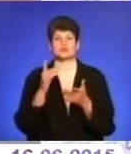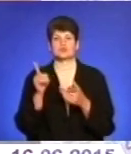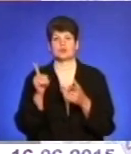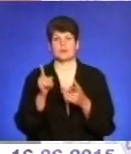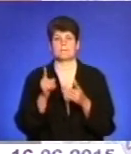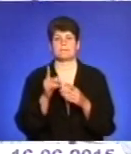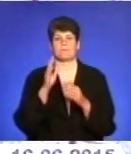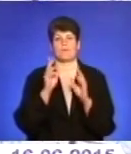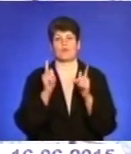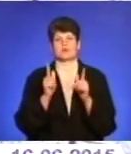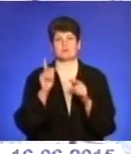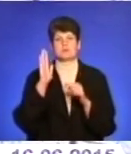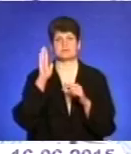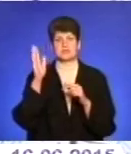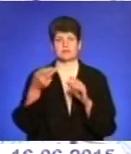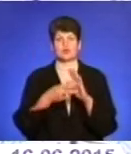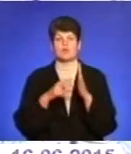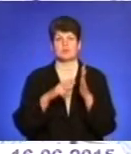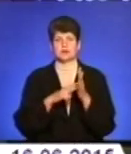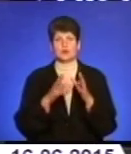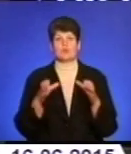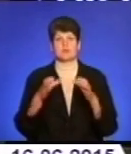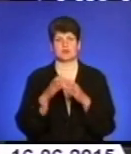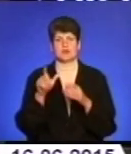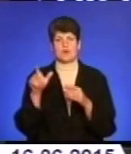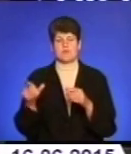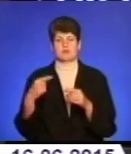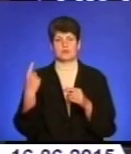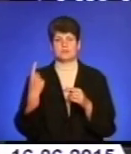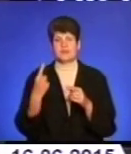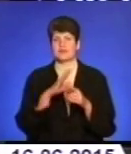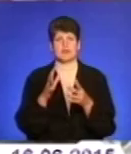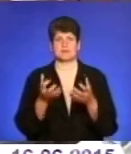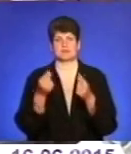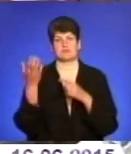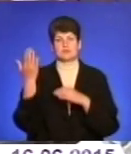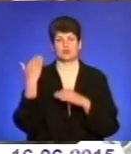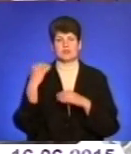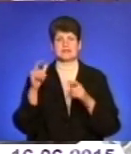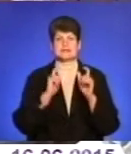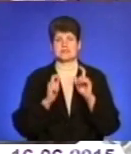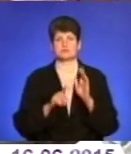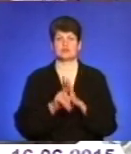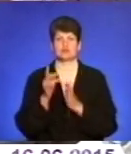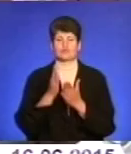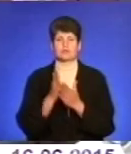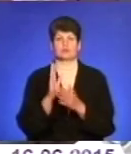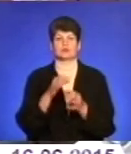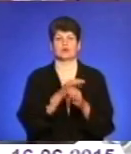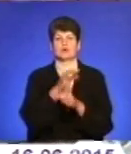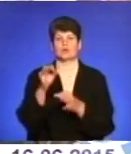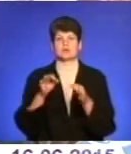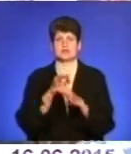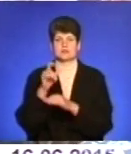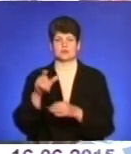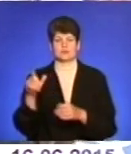об'єднання громад краю, який обранці не підтримали на минулій сесії. Наполягли, спершу мають відбутися консультації з громадськістю.